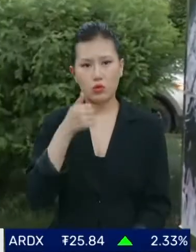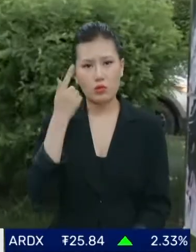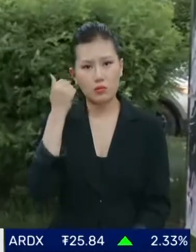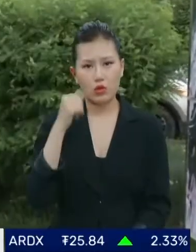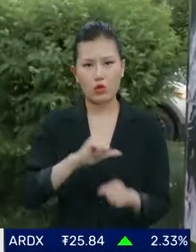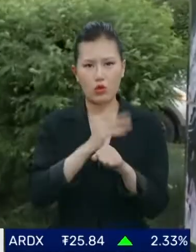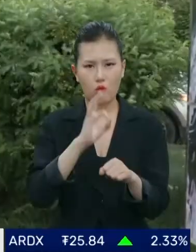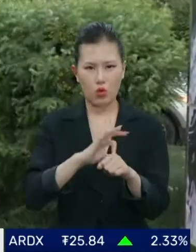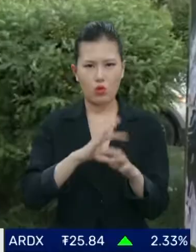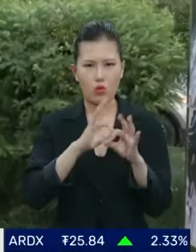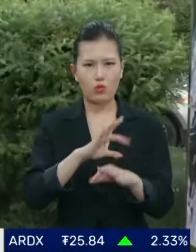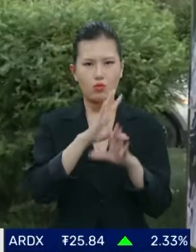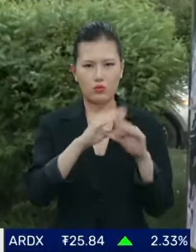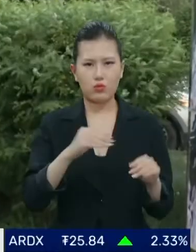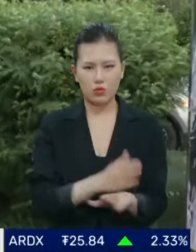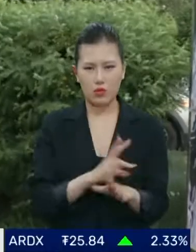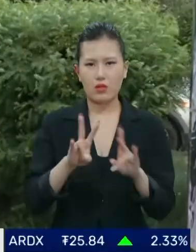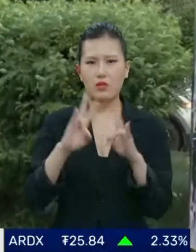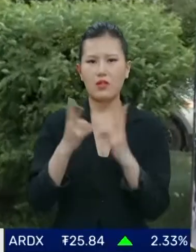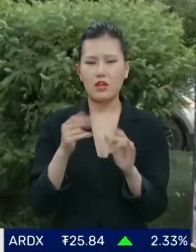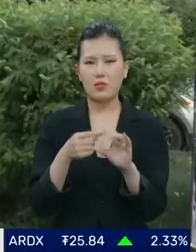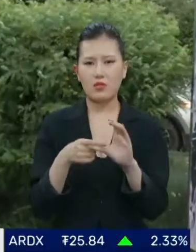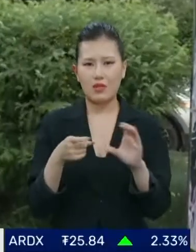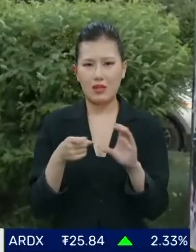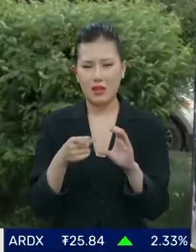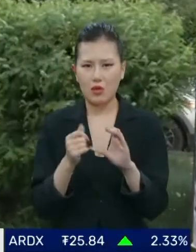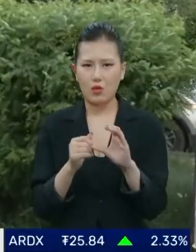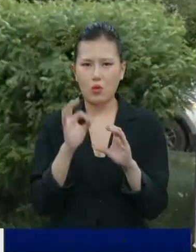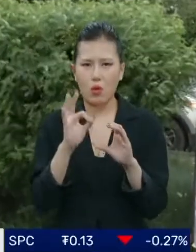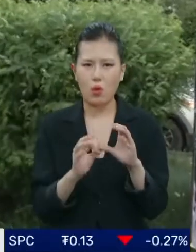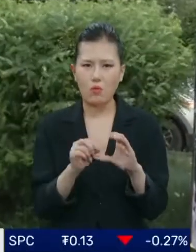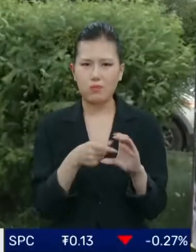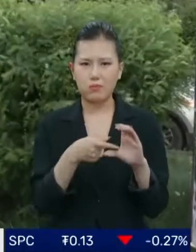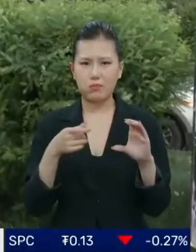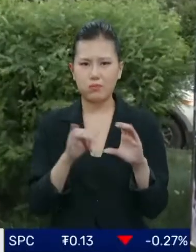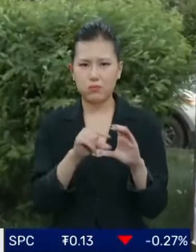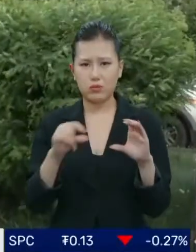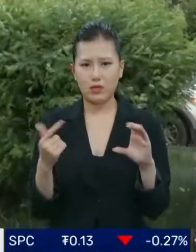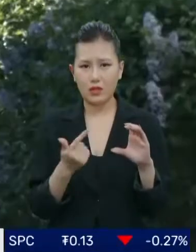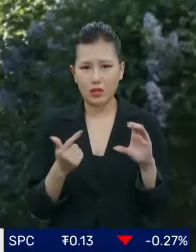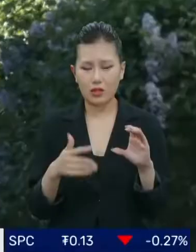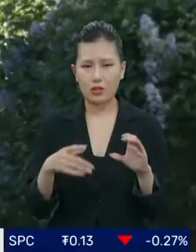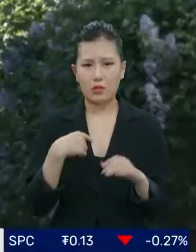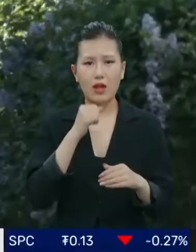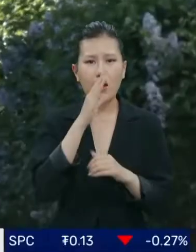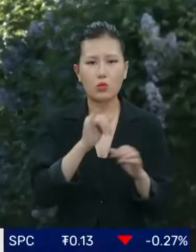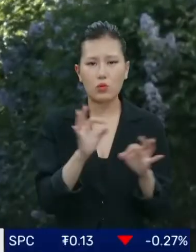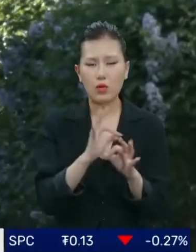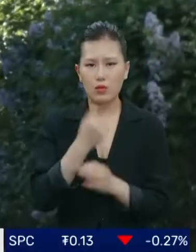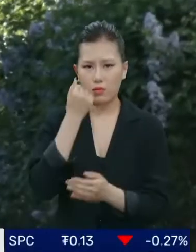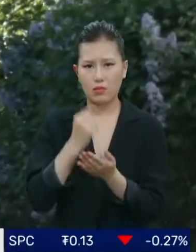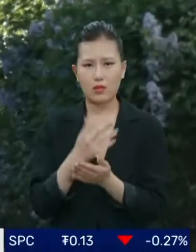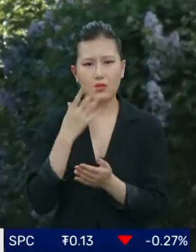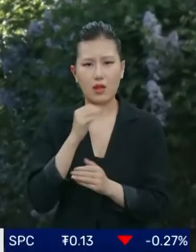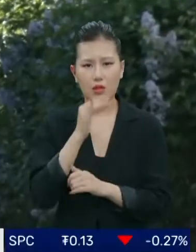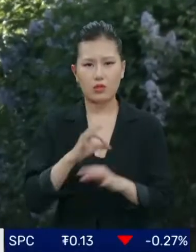давтамжийн шимтгэлийг буцаан олох хууль ч гэсэн биднээс асуухгүйгээр л батлагдсан шүү. Маш олон хуульд биднээс зурсаа санал авахгүй шүү дээ.